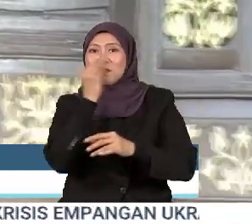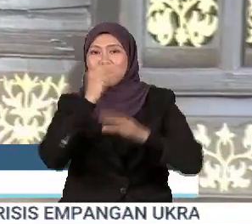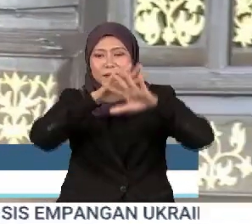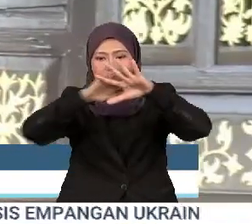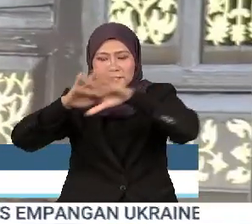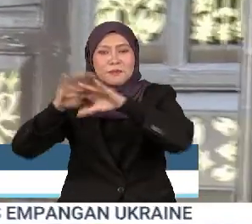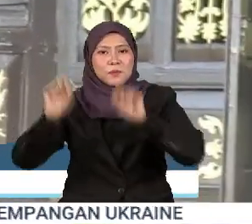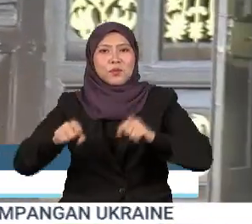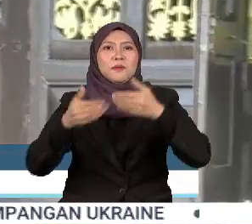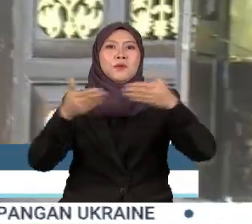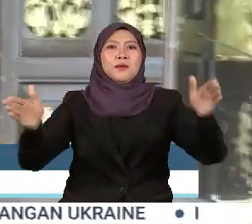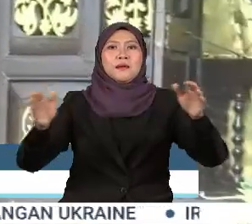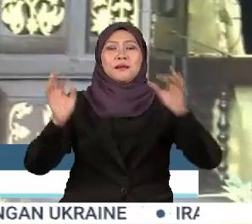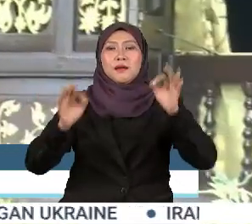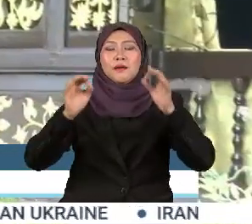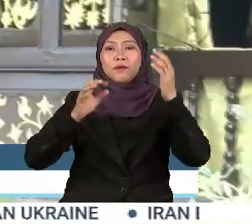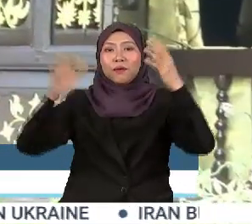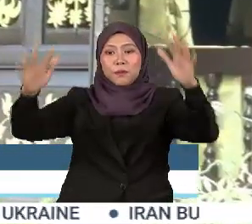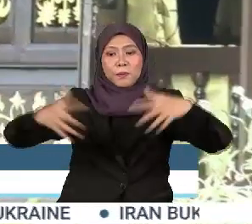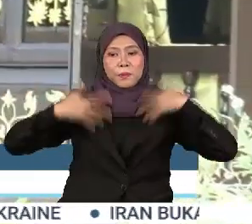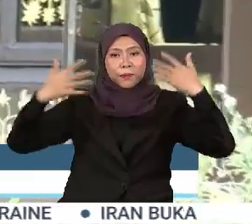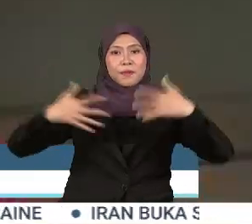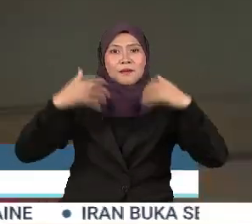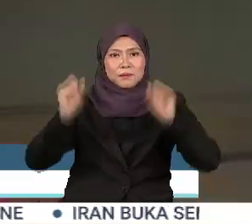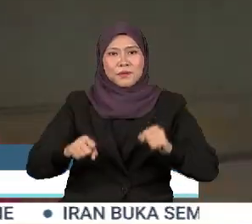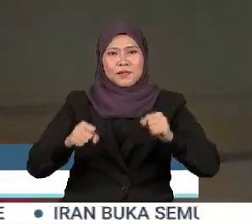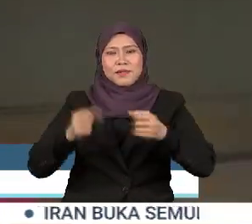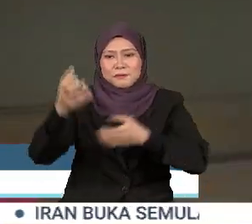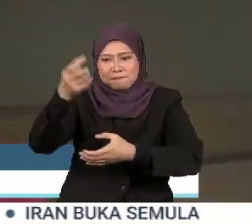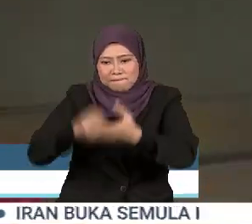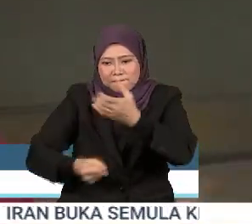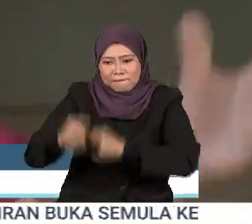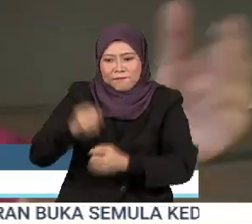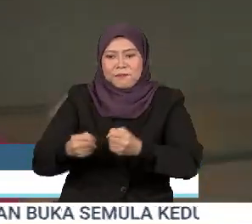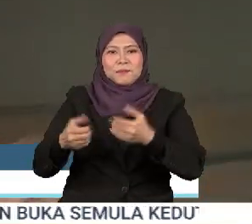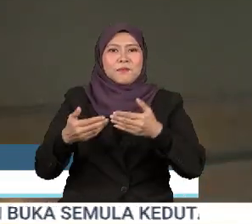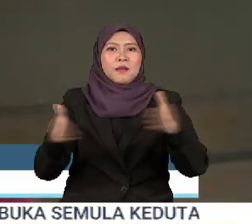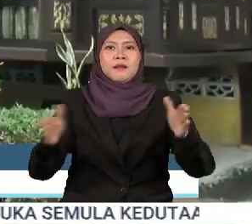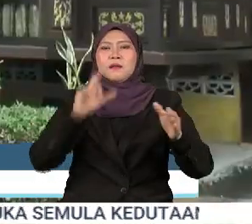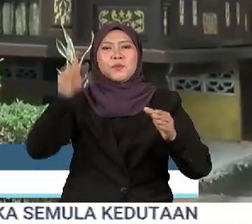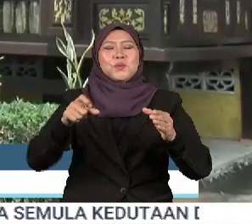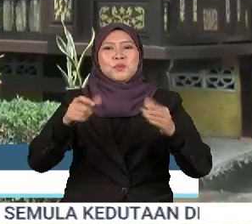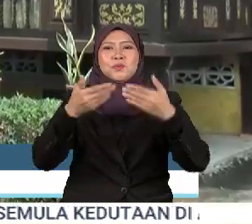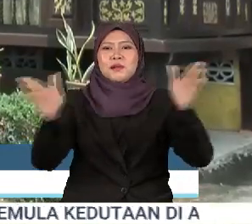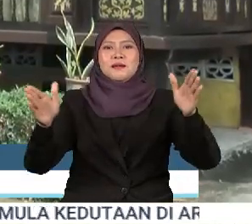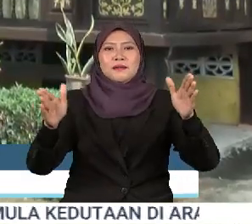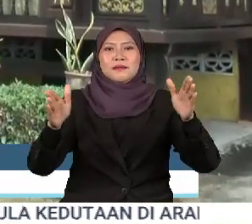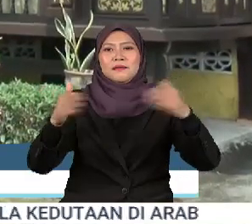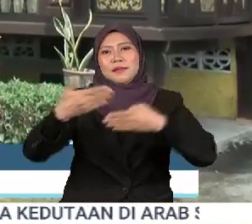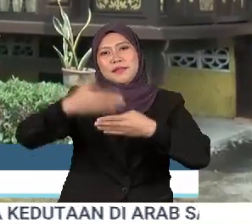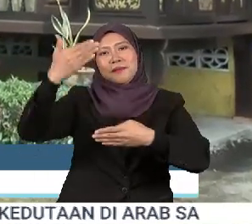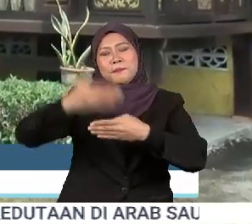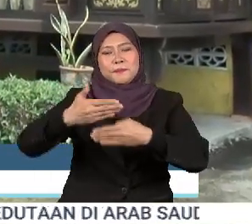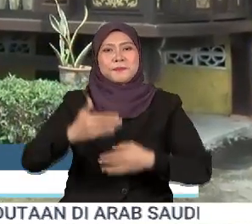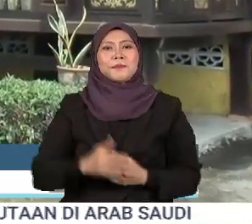boleh buka kalau nak masuk angin, kita tarik. Kalau kita tarik tu angin masuk, tak payah buka tingkap. Menjelang Tahun